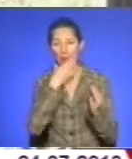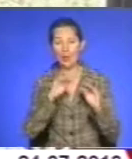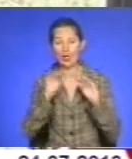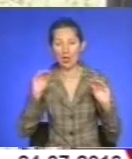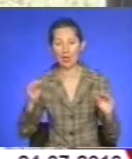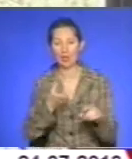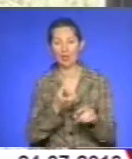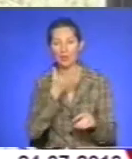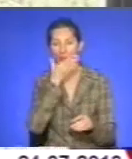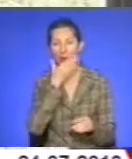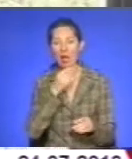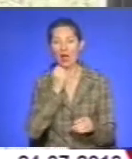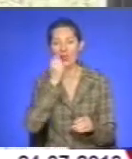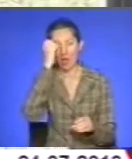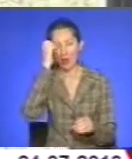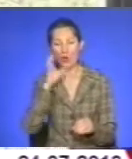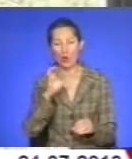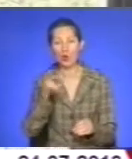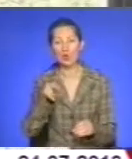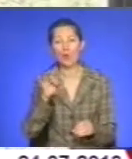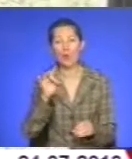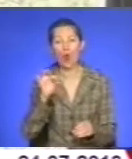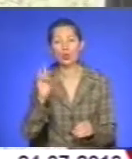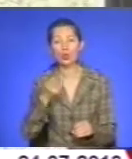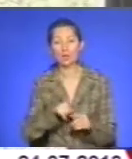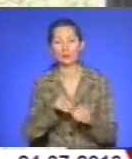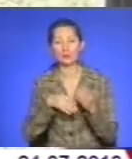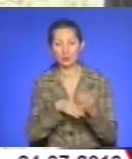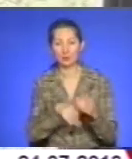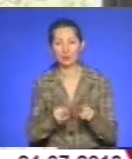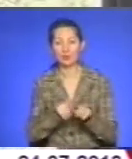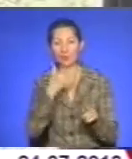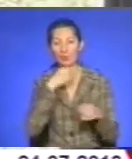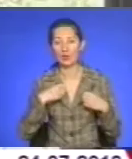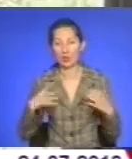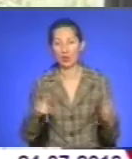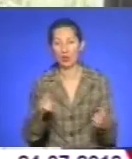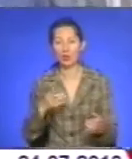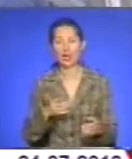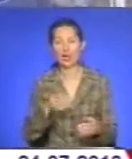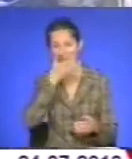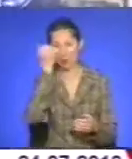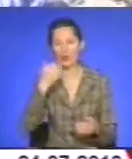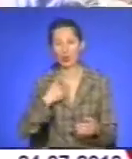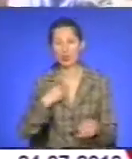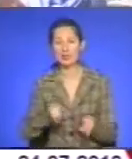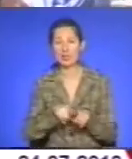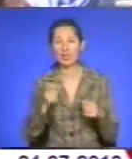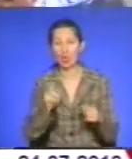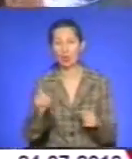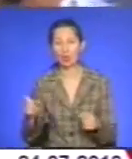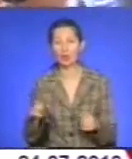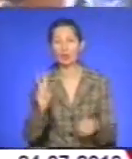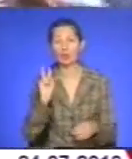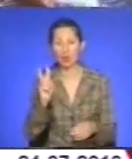які спонсорували нам таке гарне свято, що не забувають про нас такі люди. Дуже їм дякую. Тролейбус із малюнками